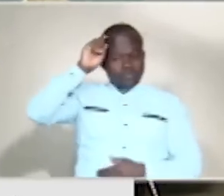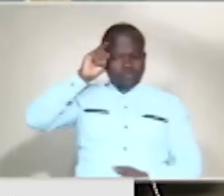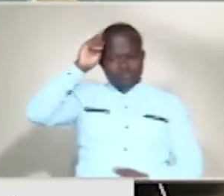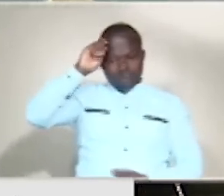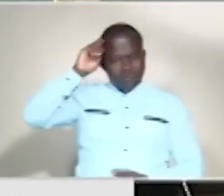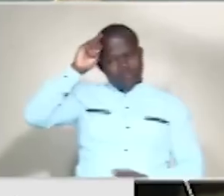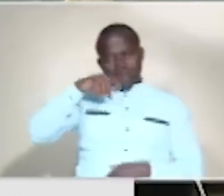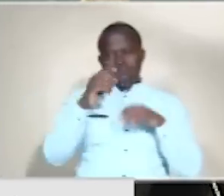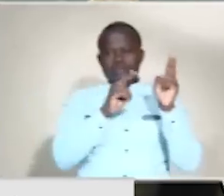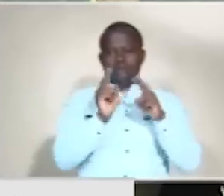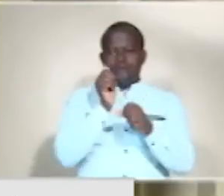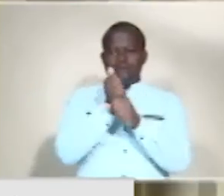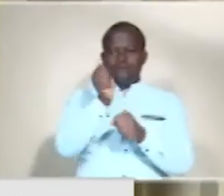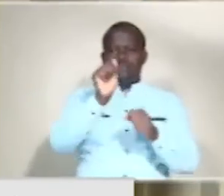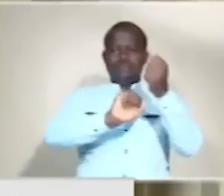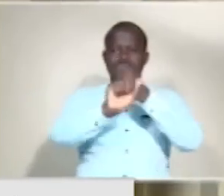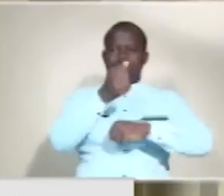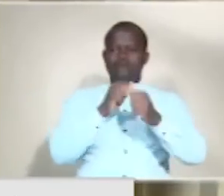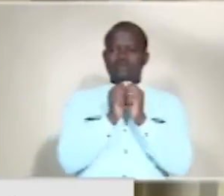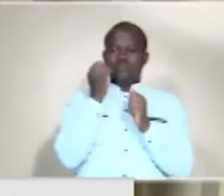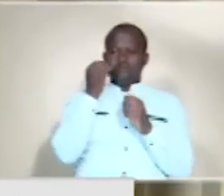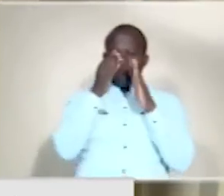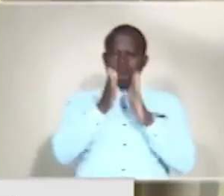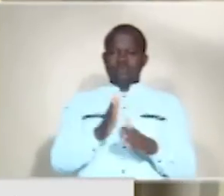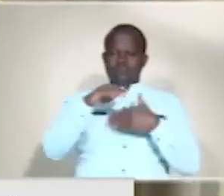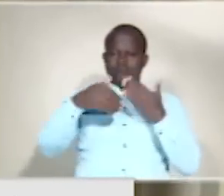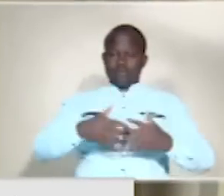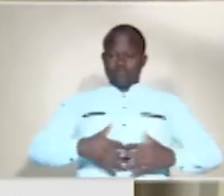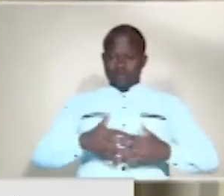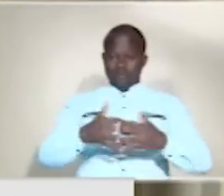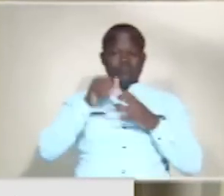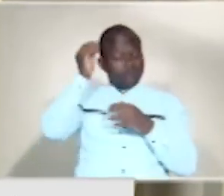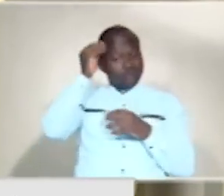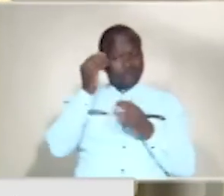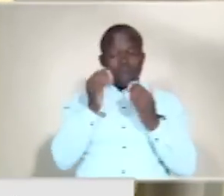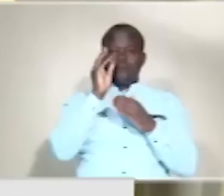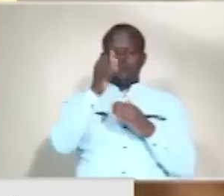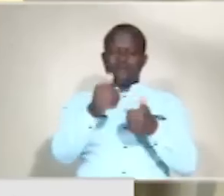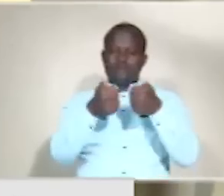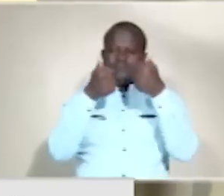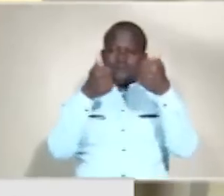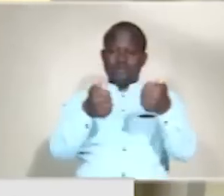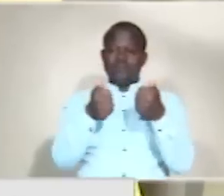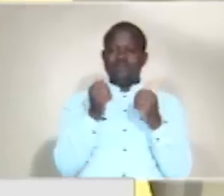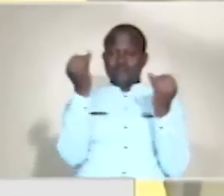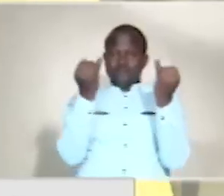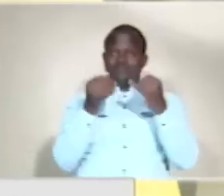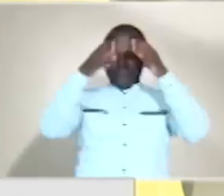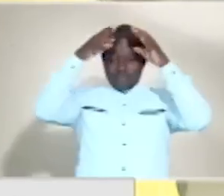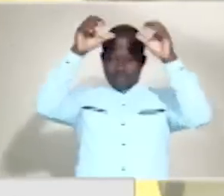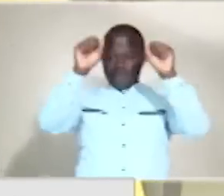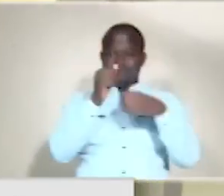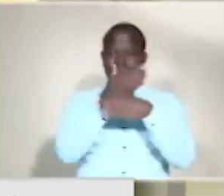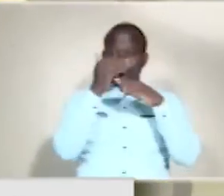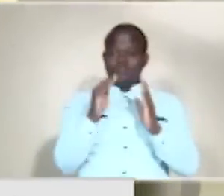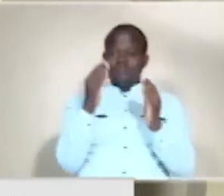mitekerereze unasanzwe akoreye imirimo. Iyo umuntu wese atwita batekereza ku mwana waza bameze neza akamushushanya ari president akamushushanya ari